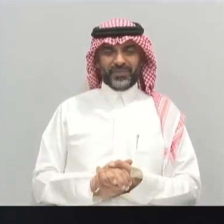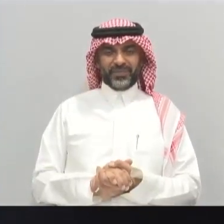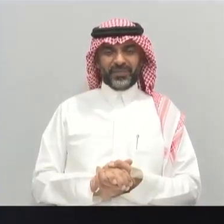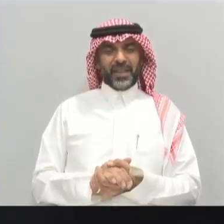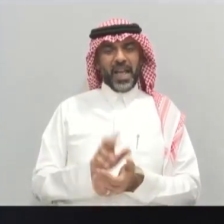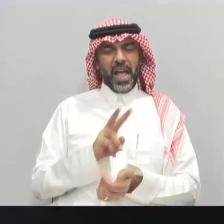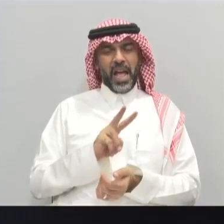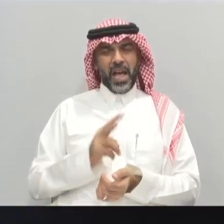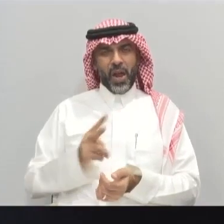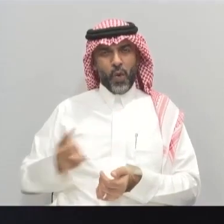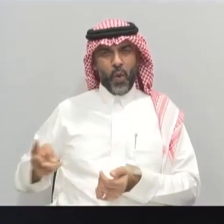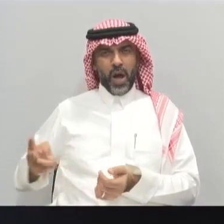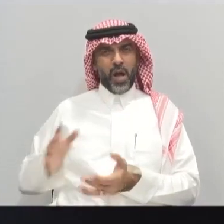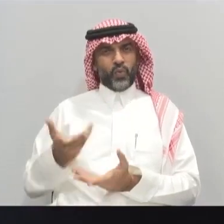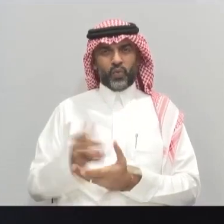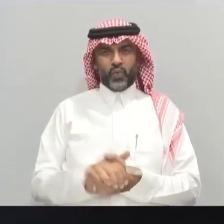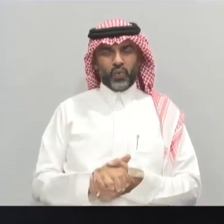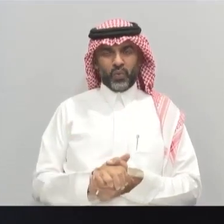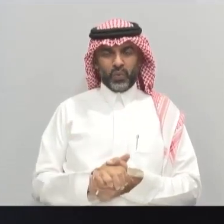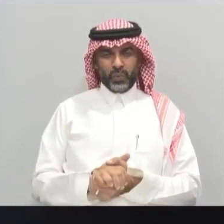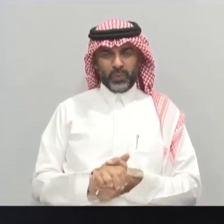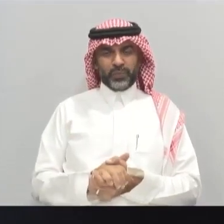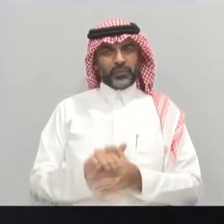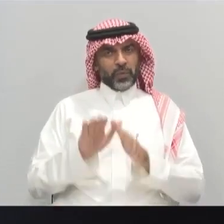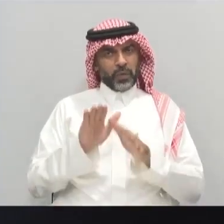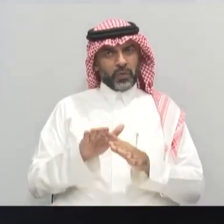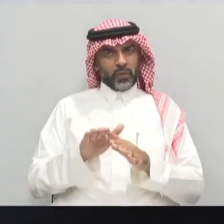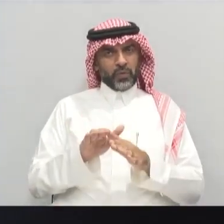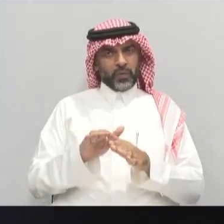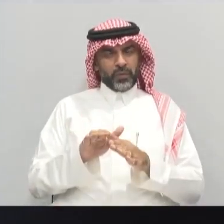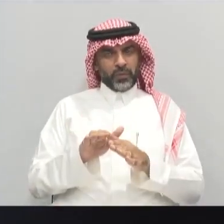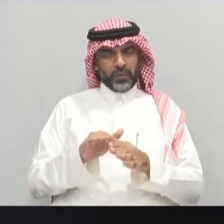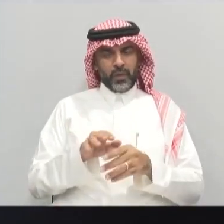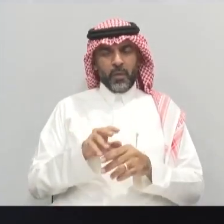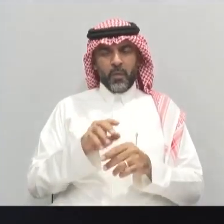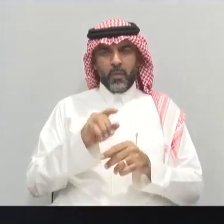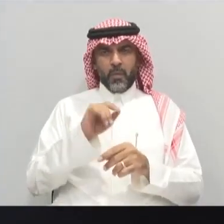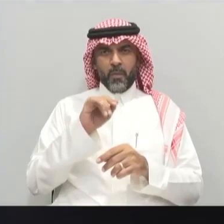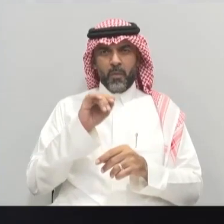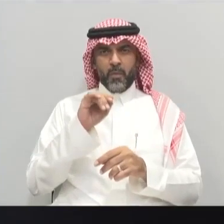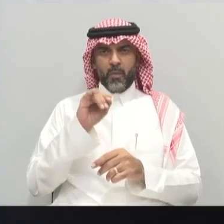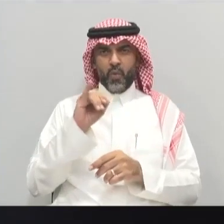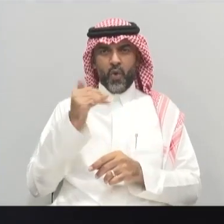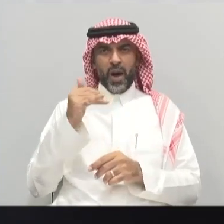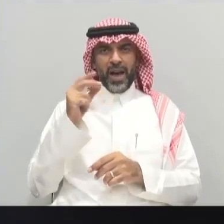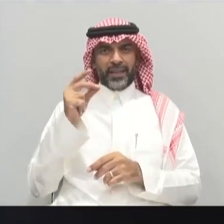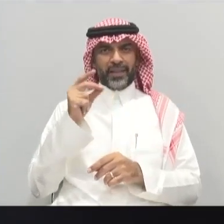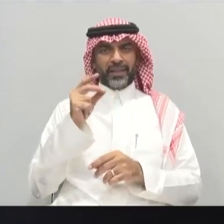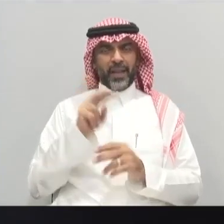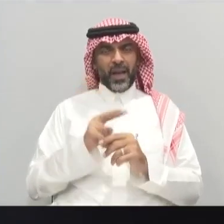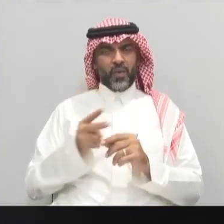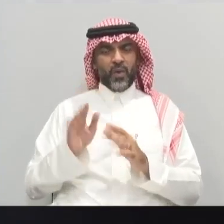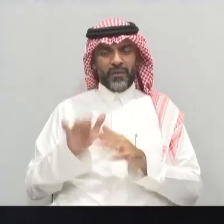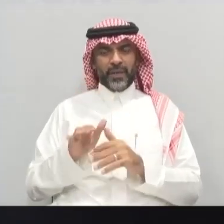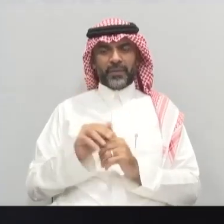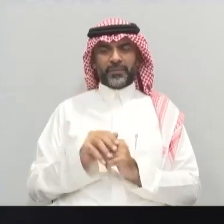انواع المخططات البيانيه يوجد عدد من المخططات البيانيه وعدد من الانواع هناك